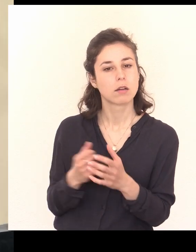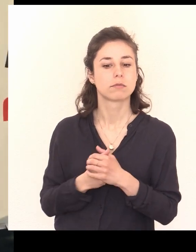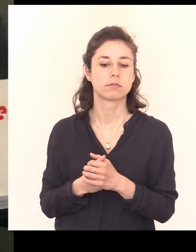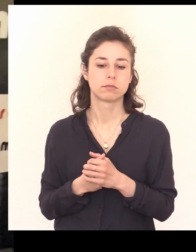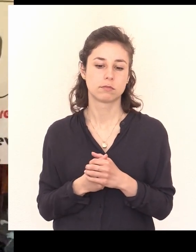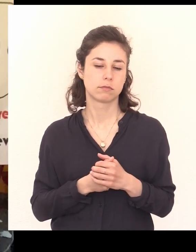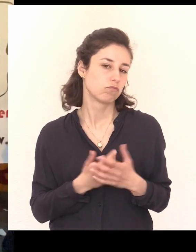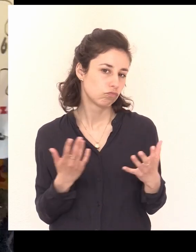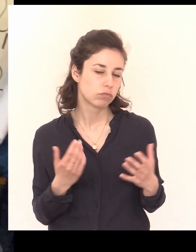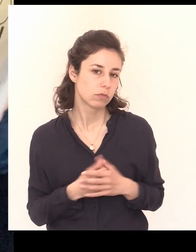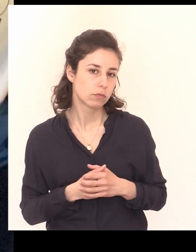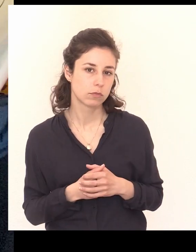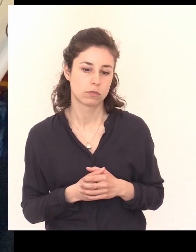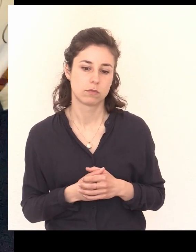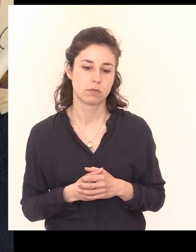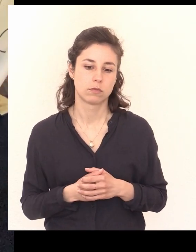fahren. Und